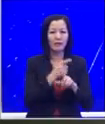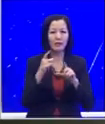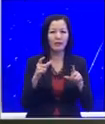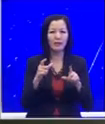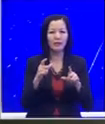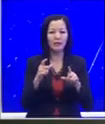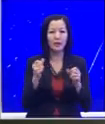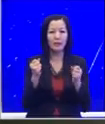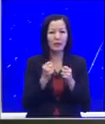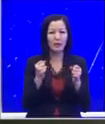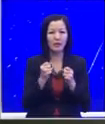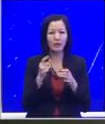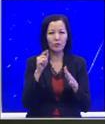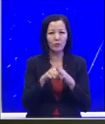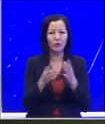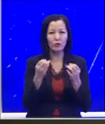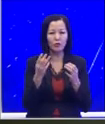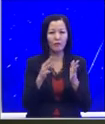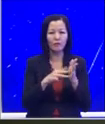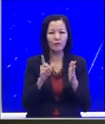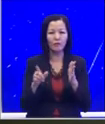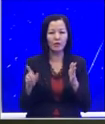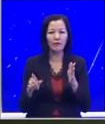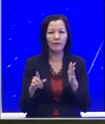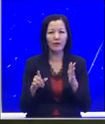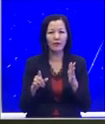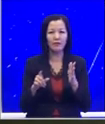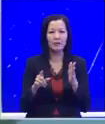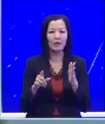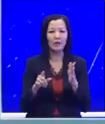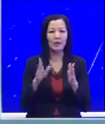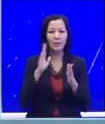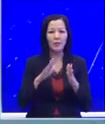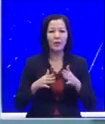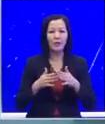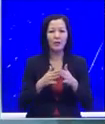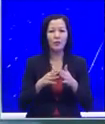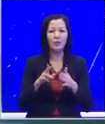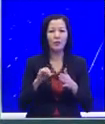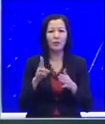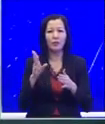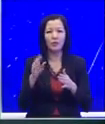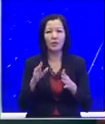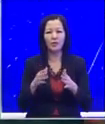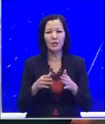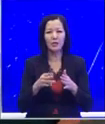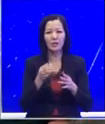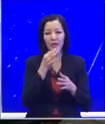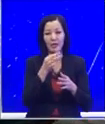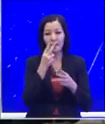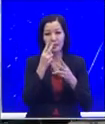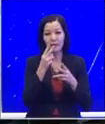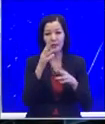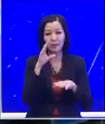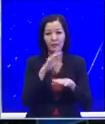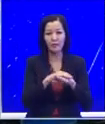признаками переохлаждения. Туда же попали еще 8 мигрантов. Их, отчалившую от берега в коммуне Ле-Портель, лодку ранее заметили пограничники.